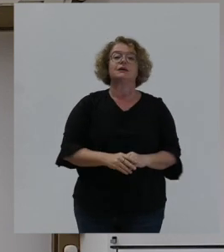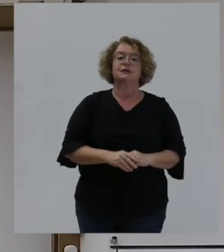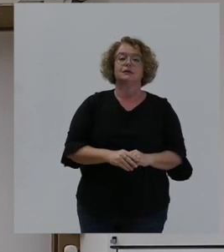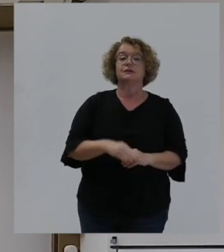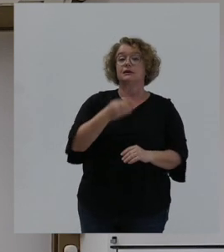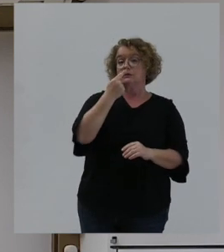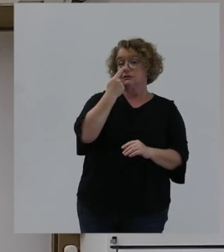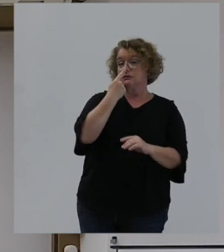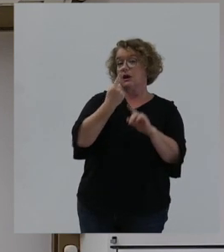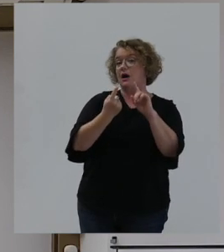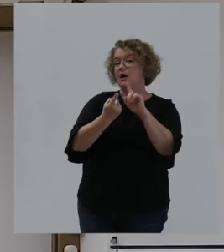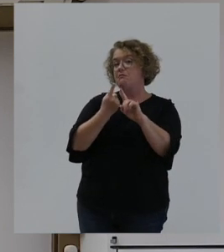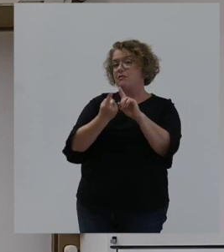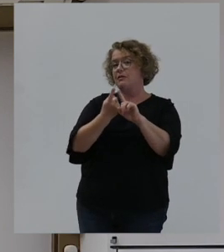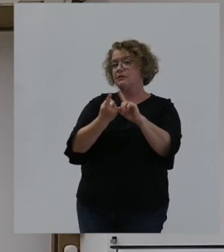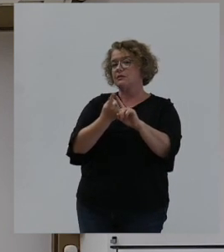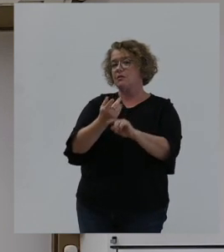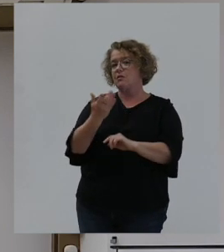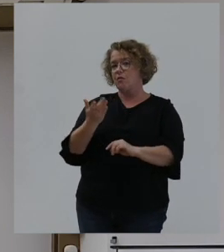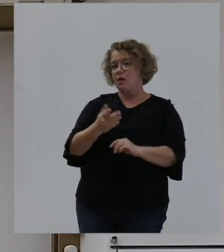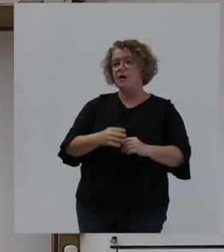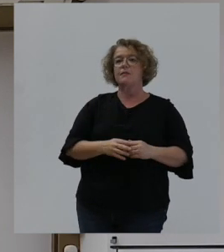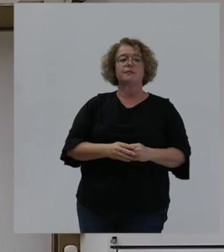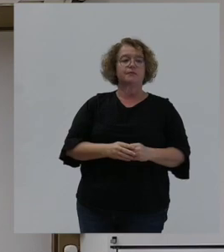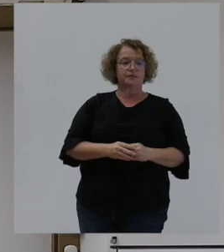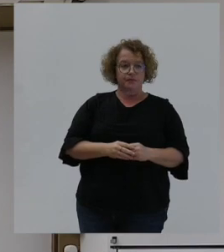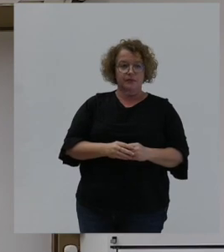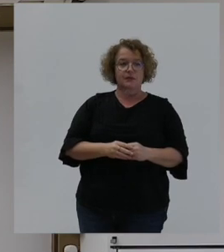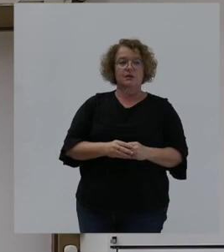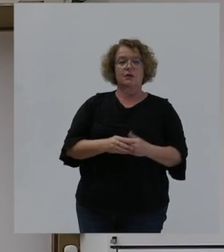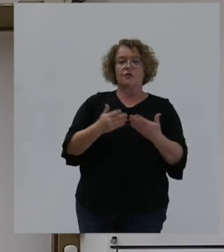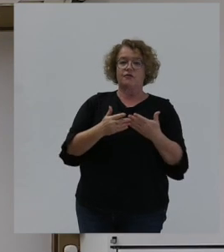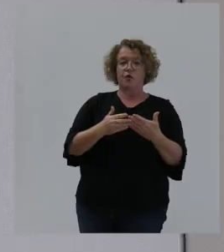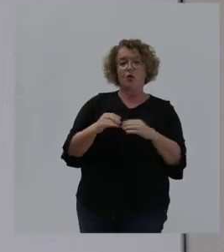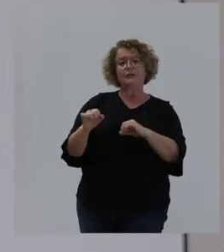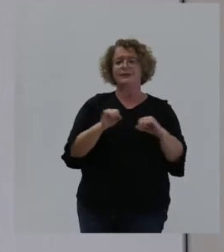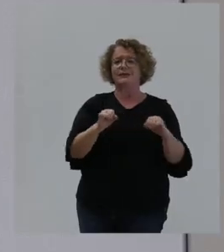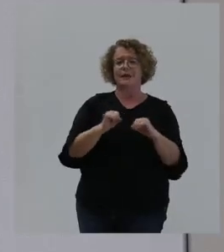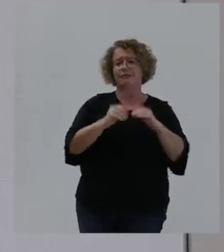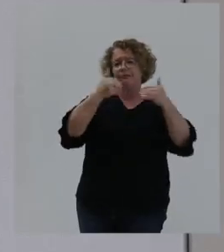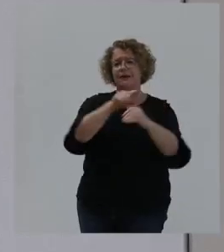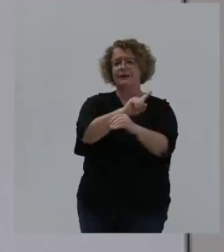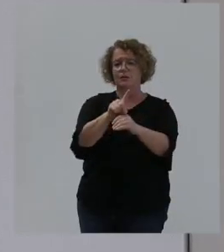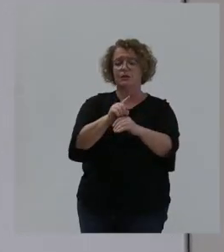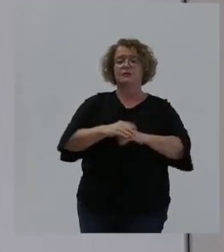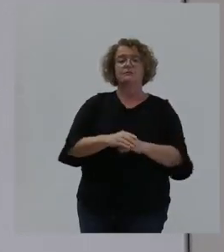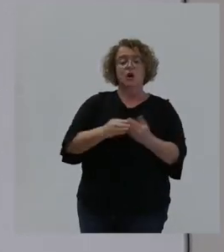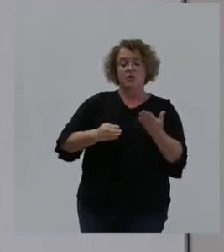Ce qui est important, c'est que de conserver la dynamique qui a été lancée. Il y a un projet